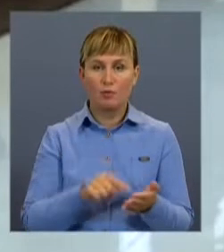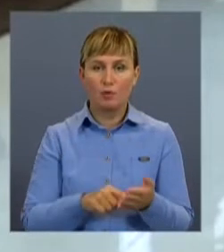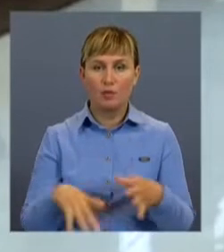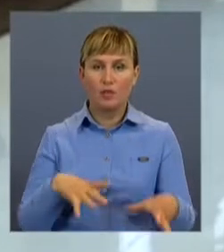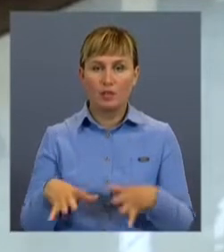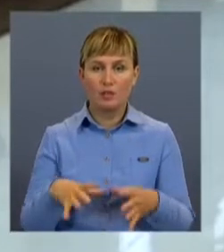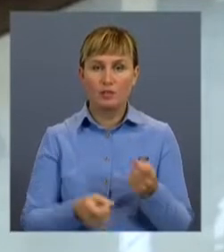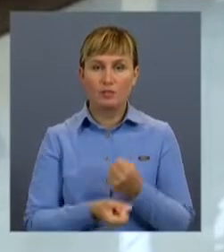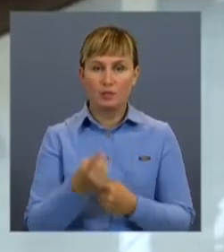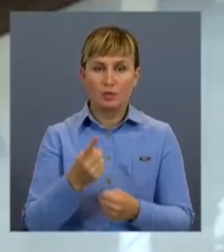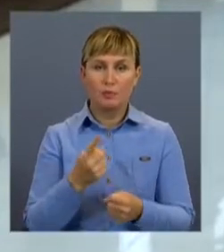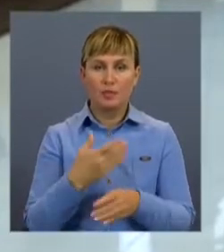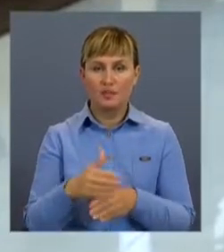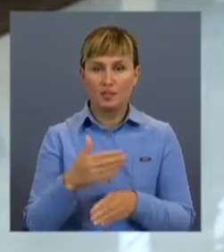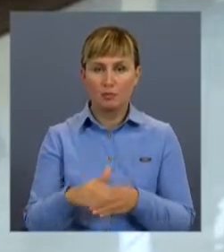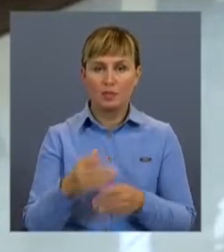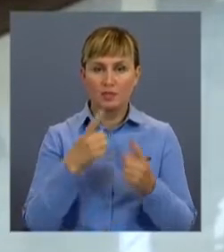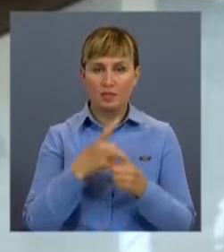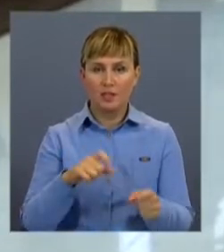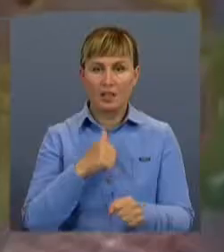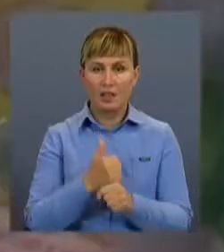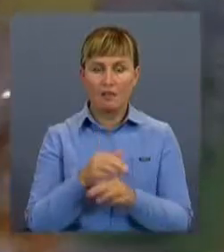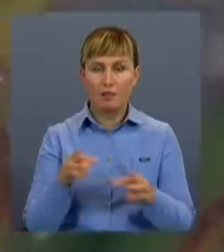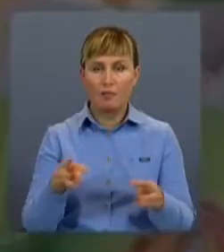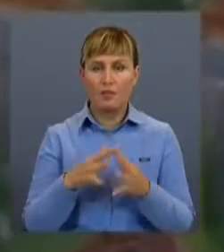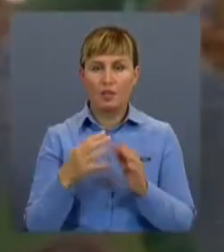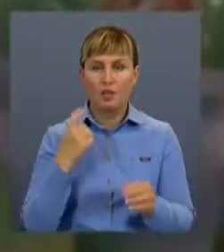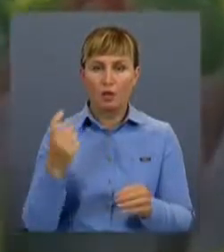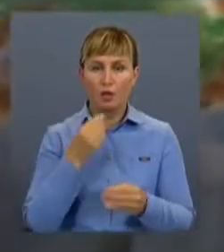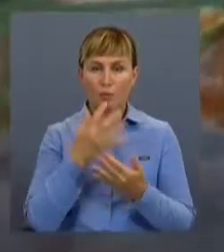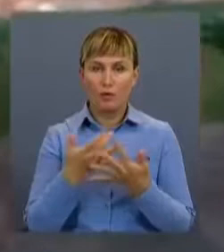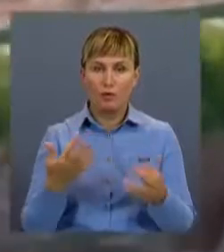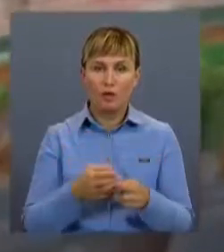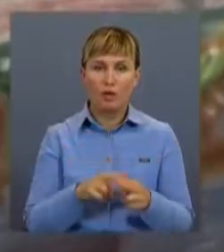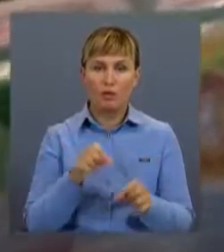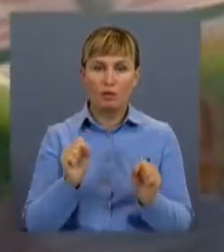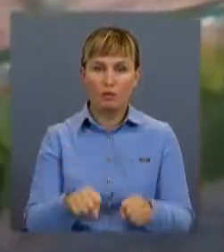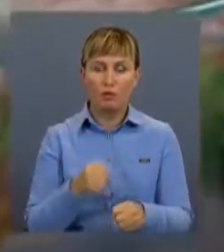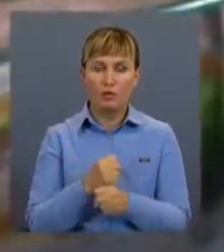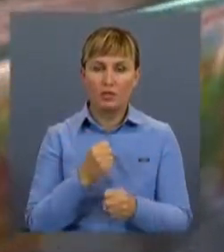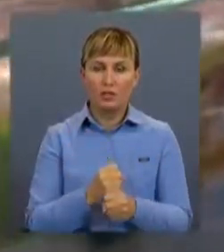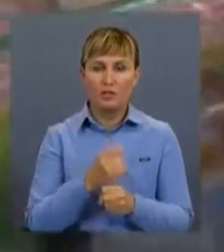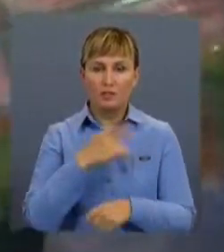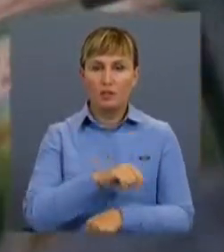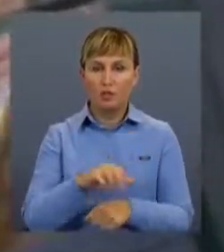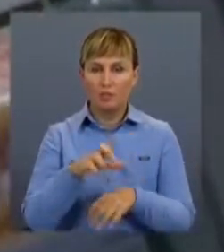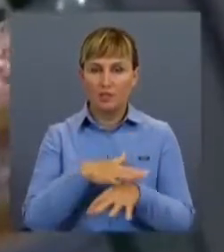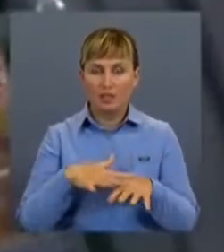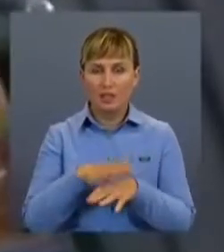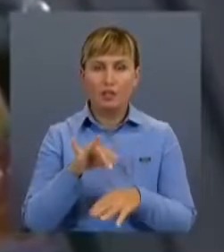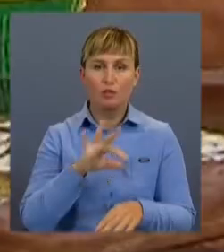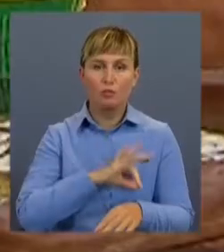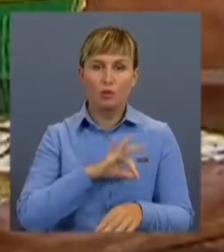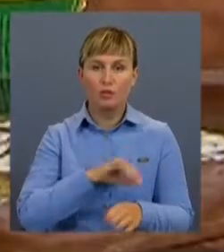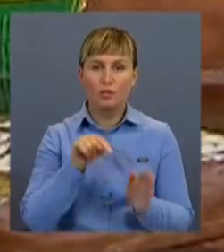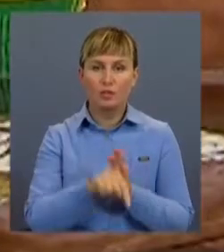становится первостепенным заявил глава минсельхоза продукты которые потенциально могут поставляться в зарубежные страны и пользоваться